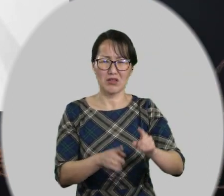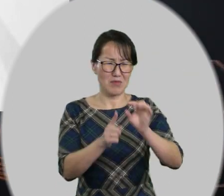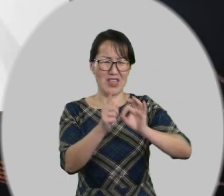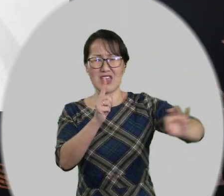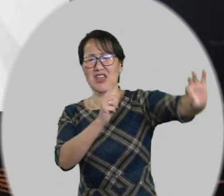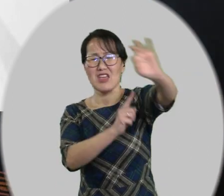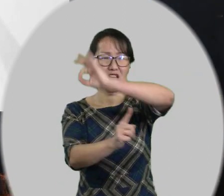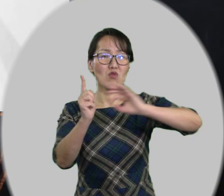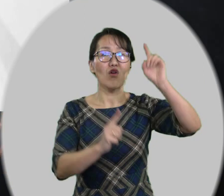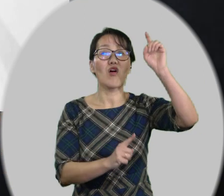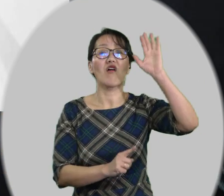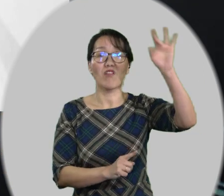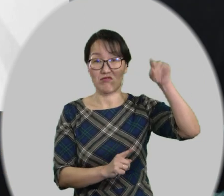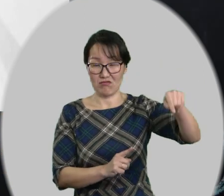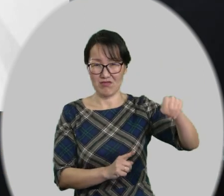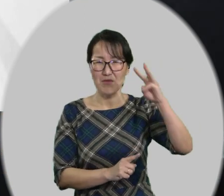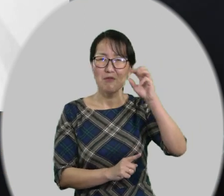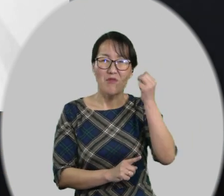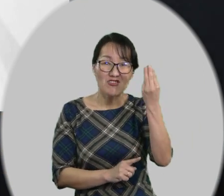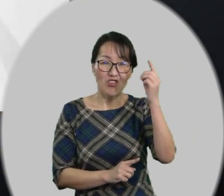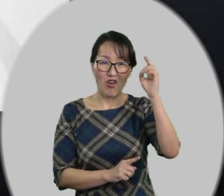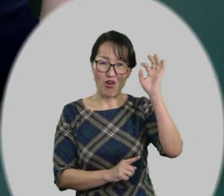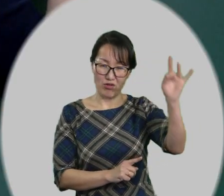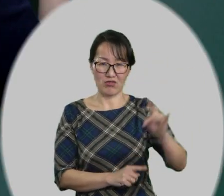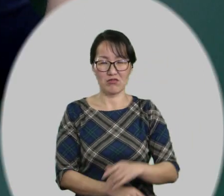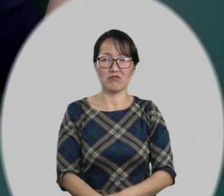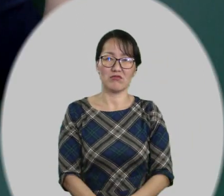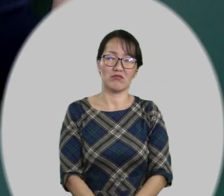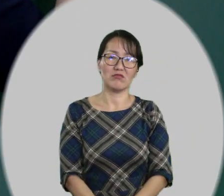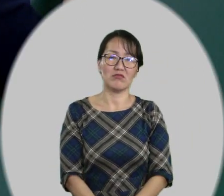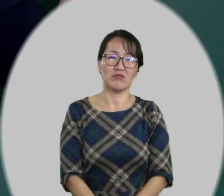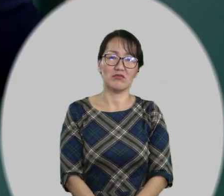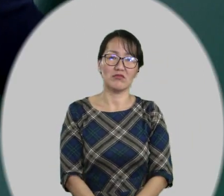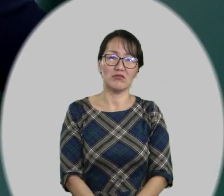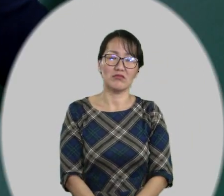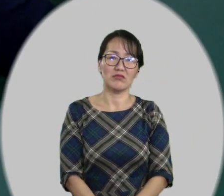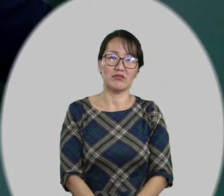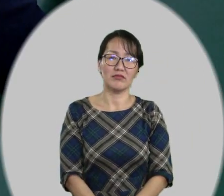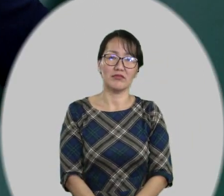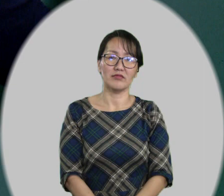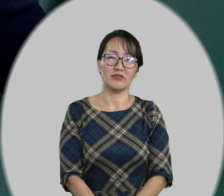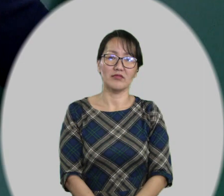Маш ховор зүйлийг нүдний гим шиг. Маш ховор